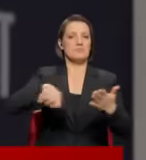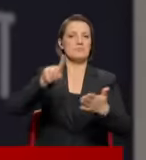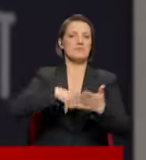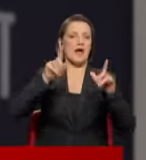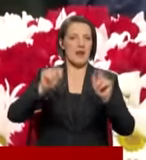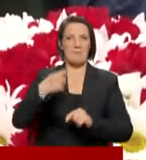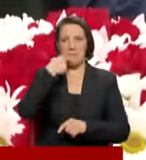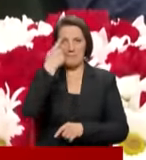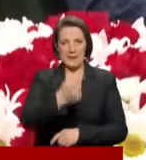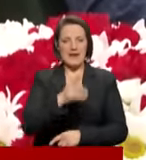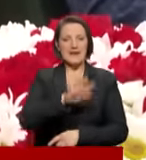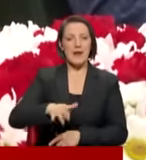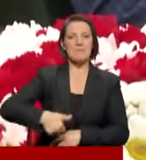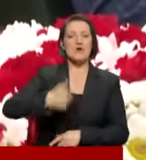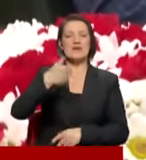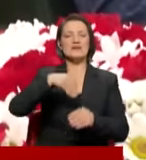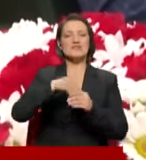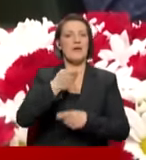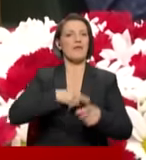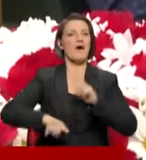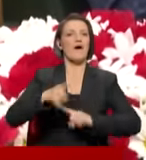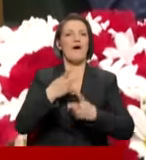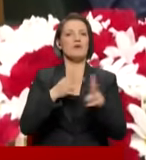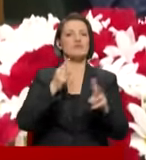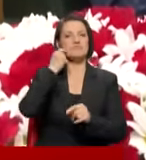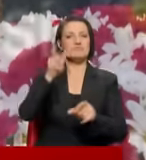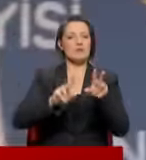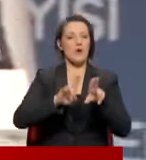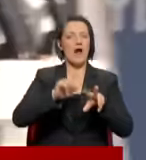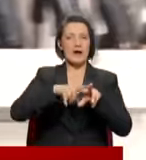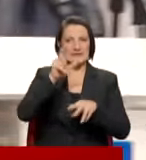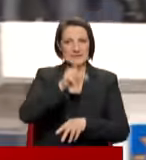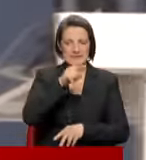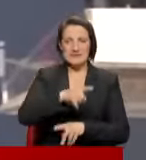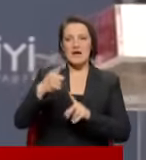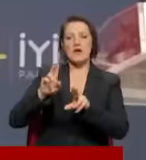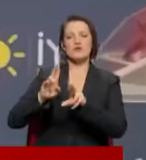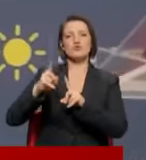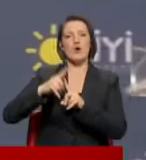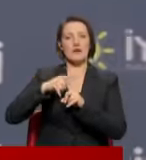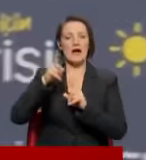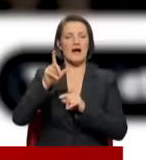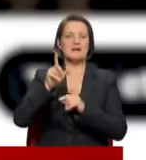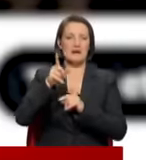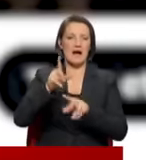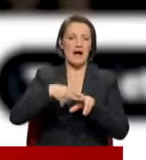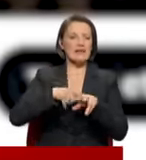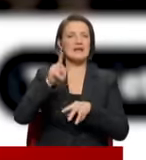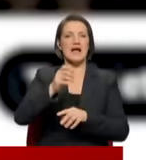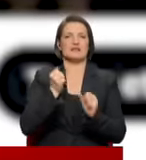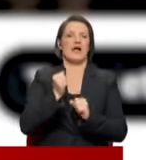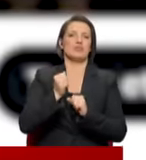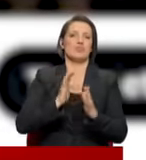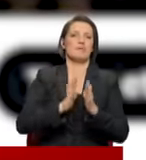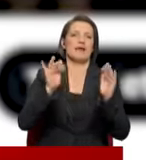et çağrısına genel başkanlık için adaylıklarını açıklayan Koray Aydın ve Tolga Akalın'dan sert tepki geldi. Böyle bir süreç